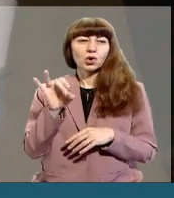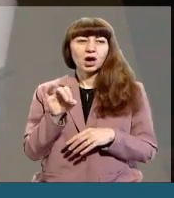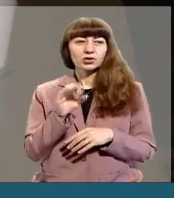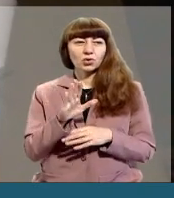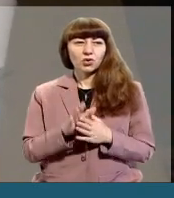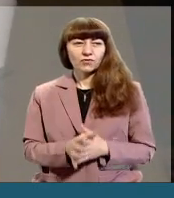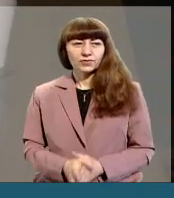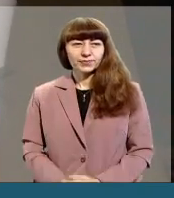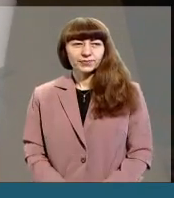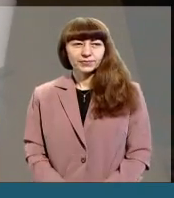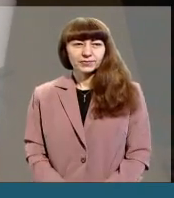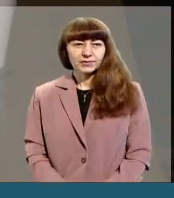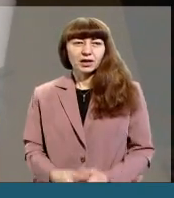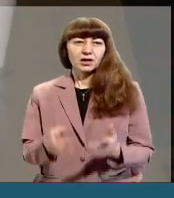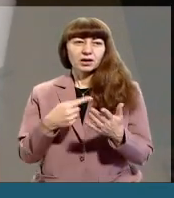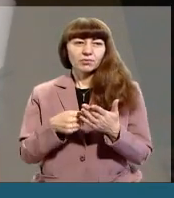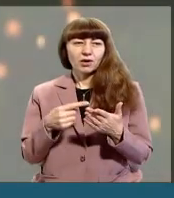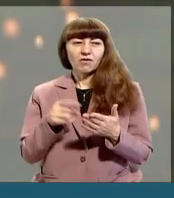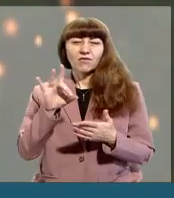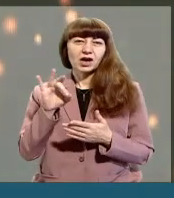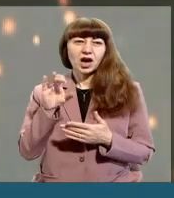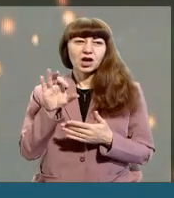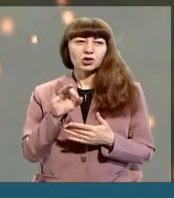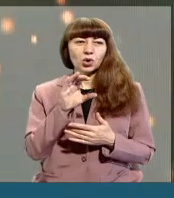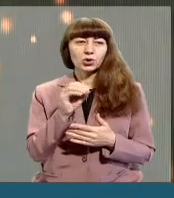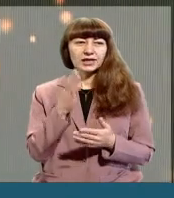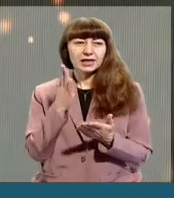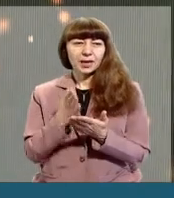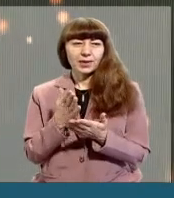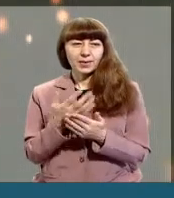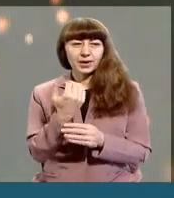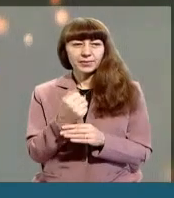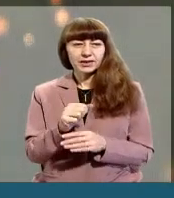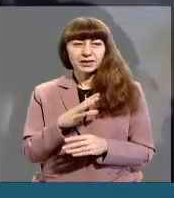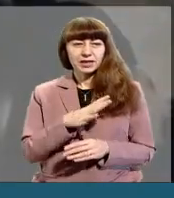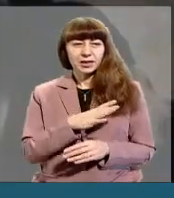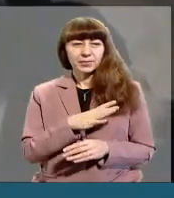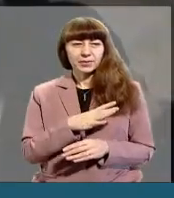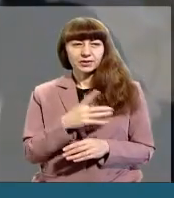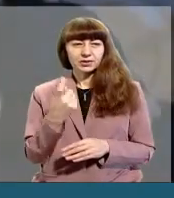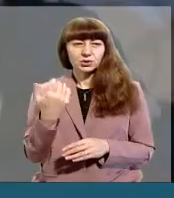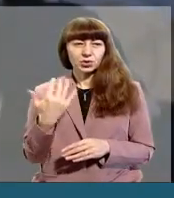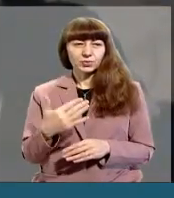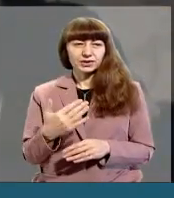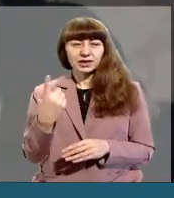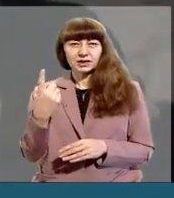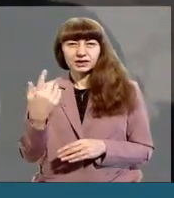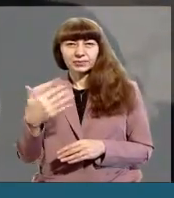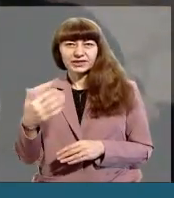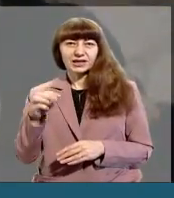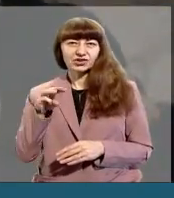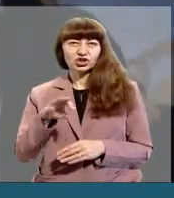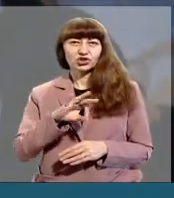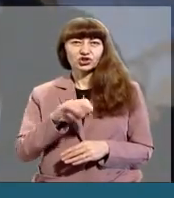және музыкалық жобалардың продюсері. Айта кетейік, вокал бағыты бойынша жеңімпаздарға 150 мың, ал биден топ